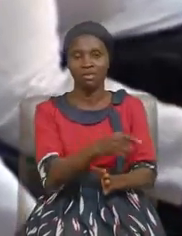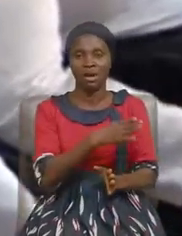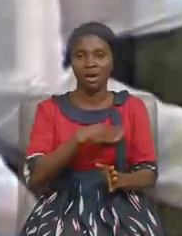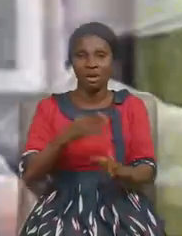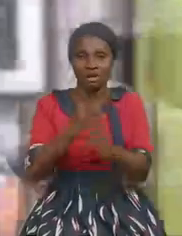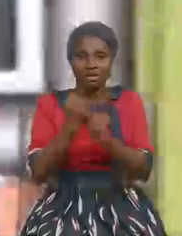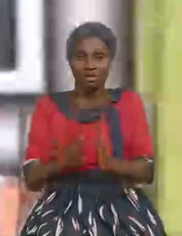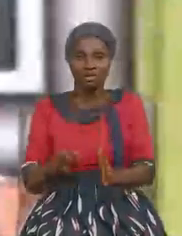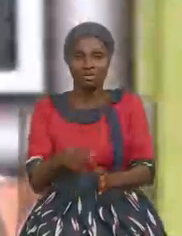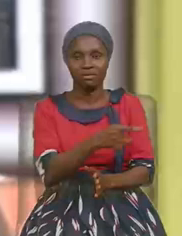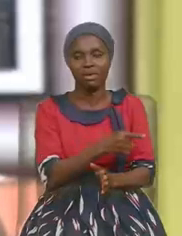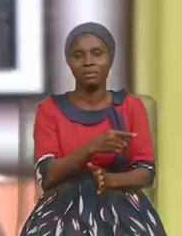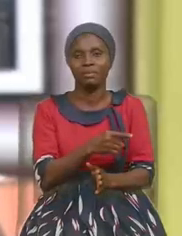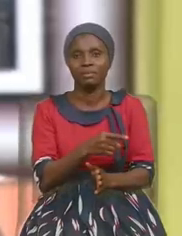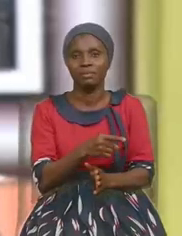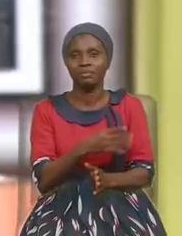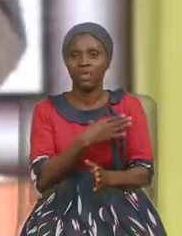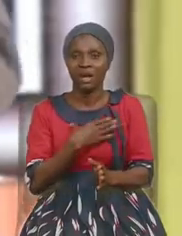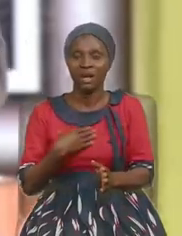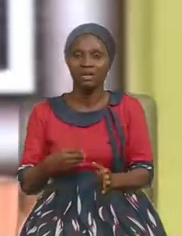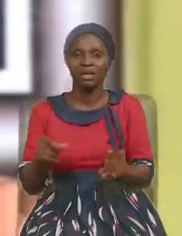Nous allons participer à tout cela.